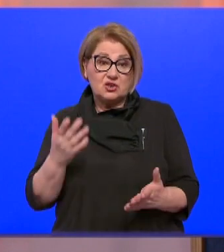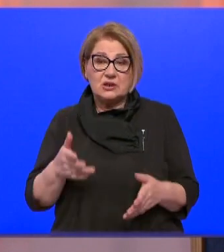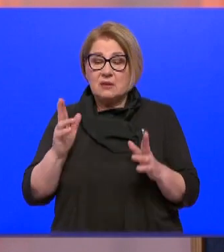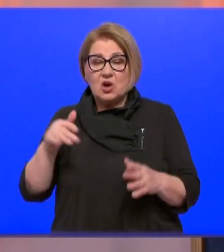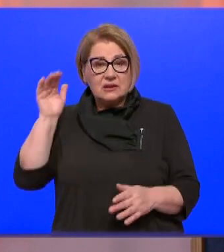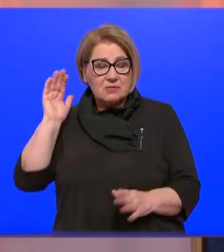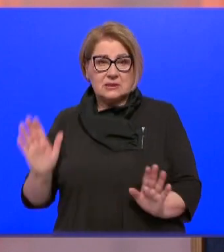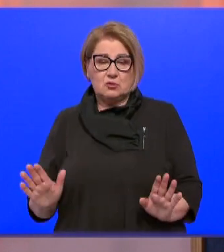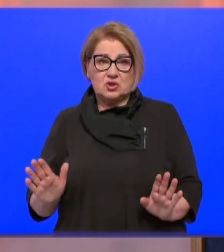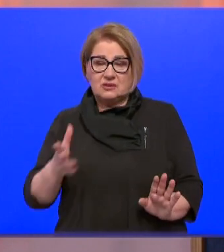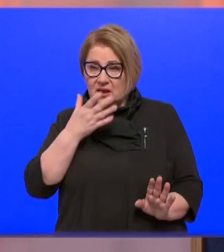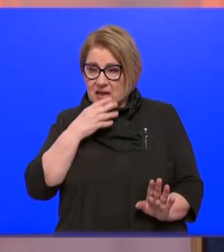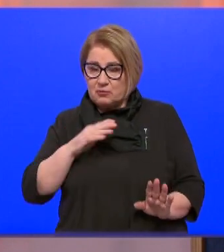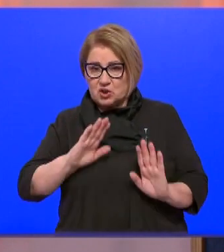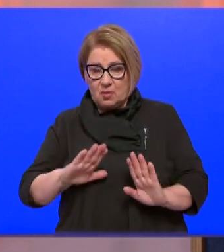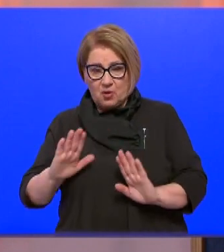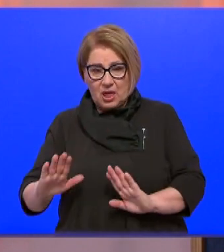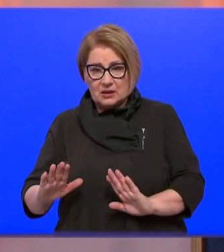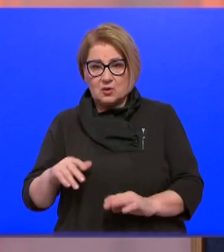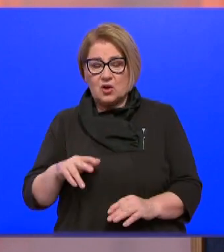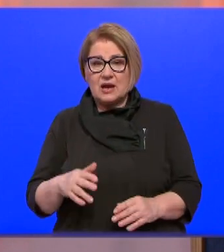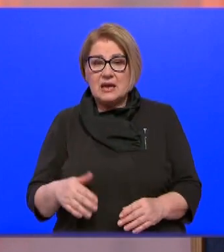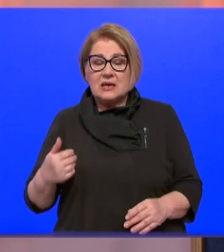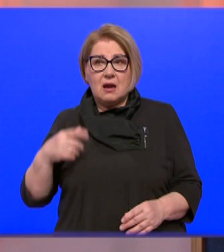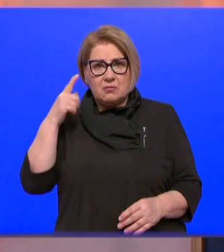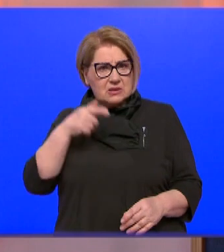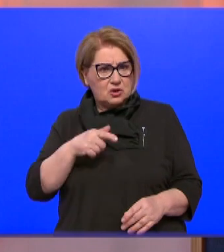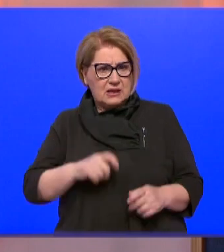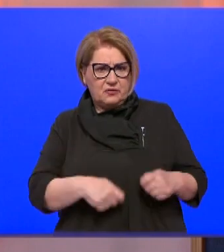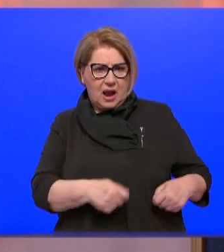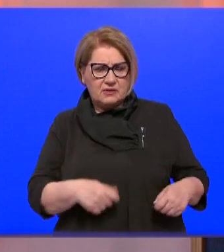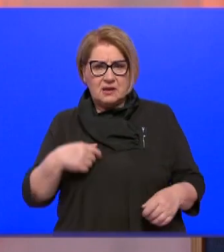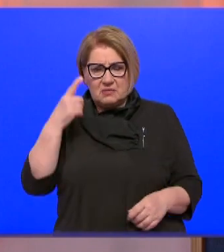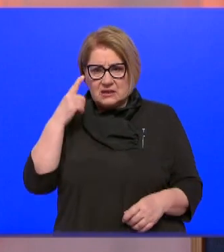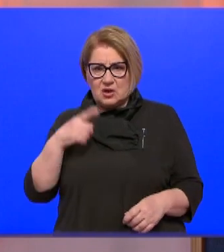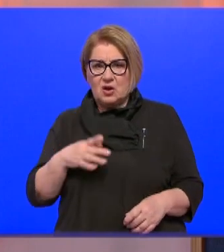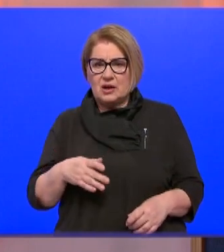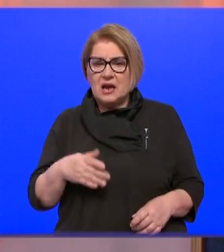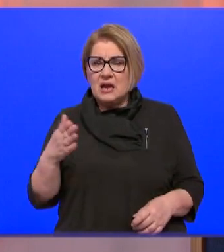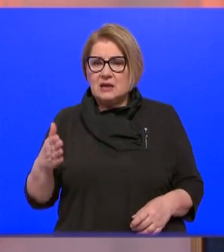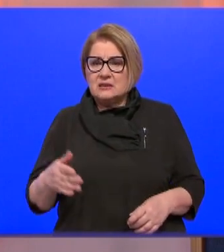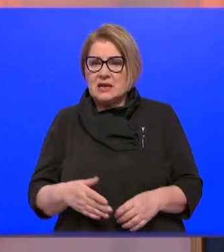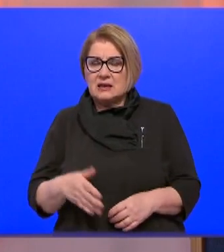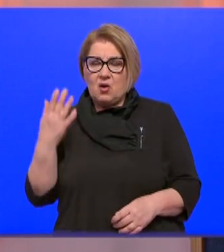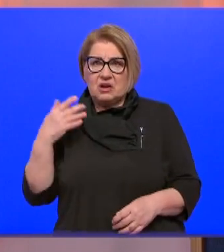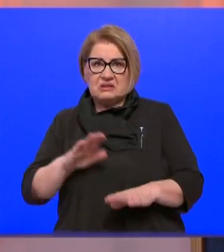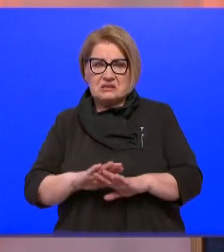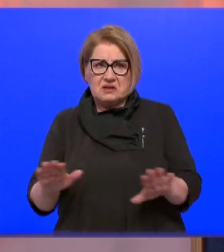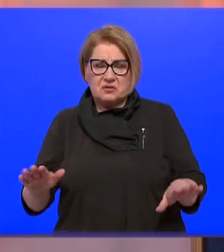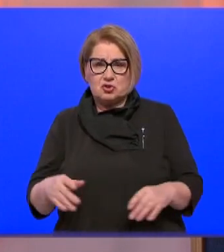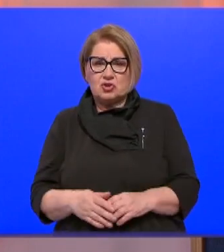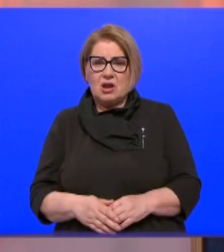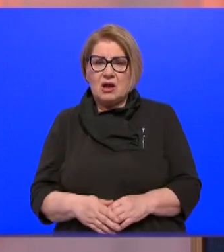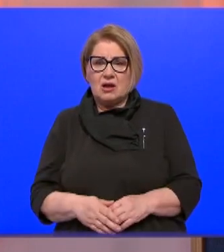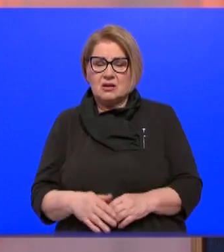me slušati, idemo lijepo, polako, korak po korak. Ja sam si mislio, ma šta mi ona priča, ema, ono, tem je završila, je tek šta ona zna.